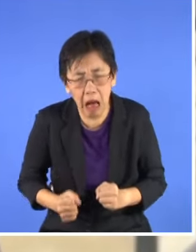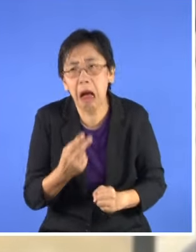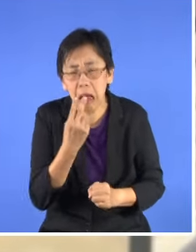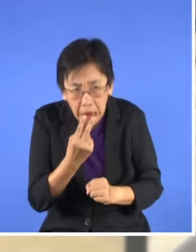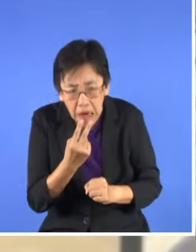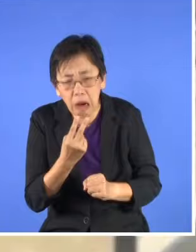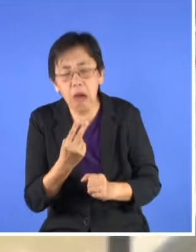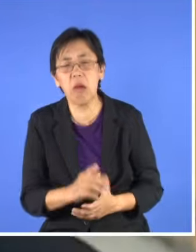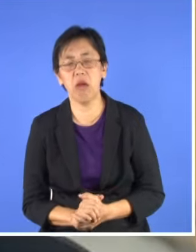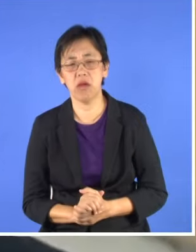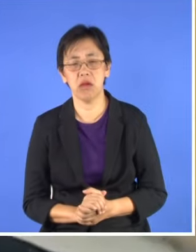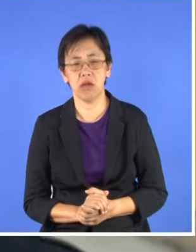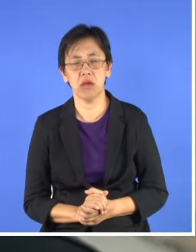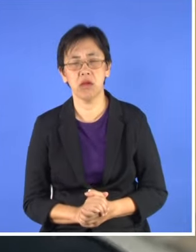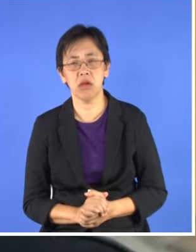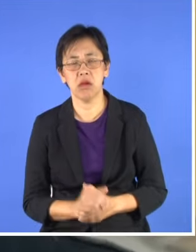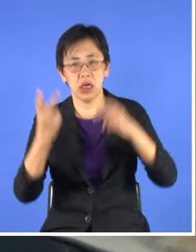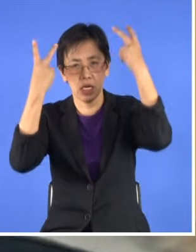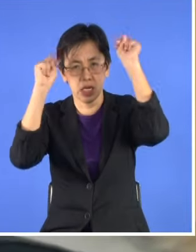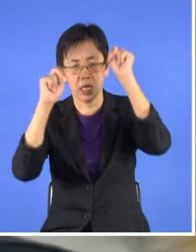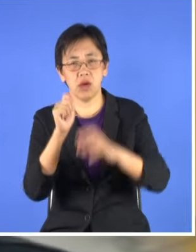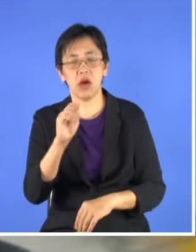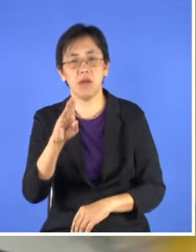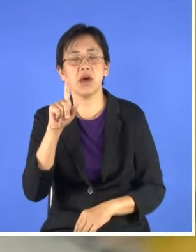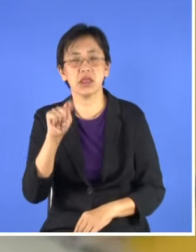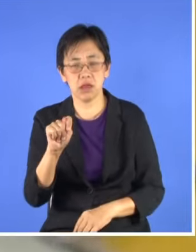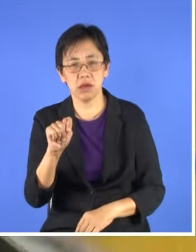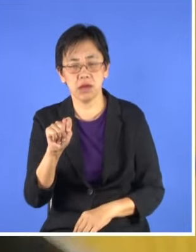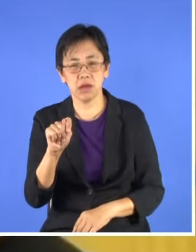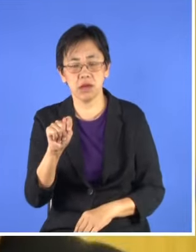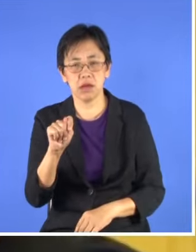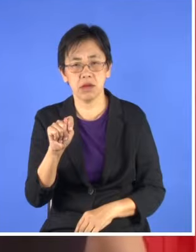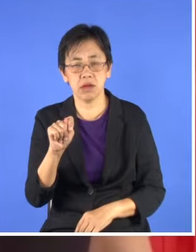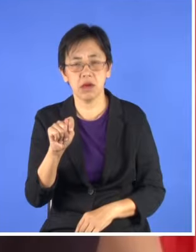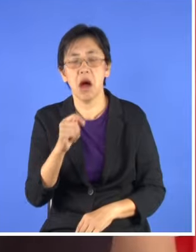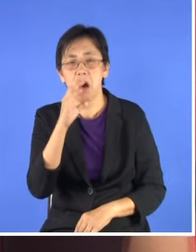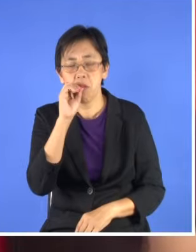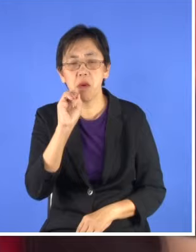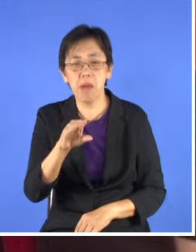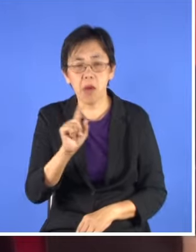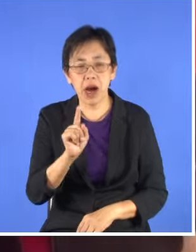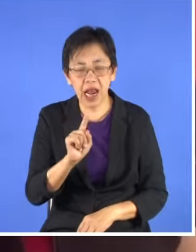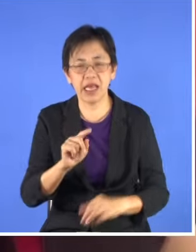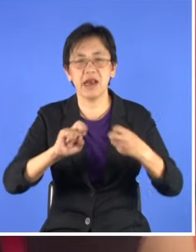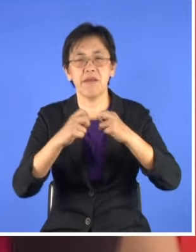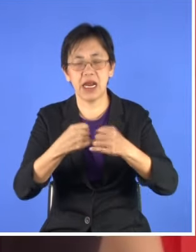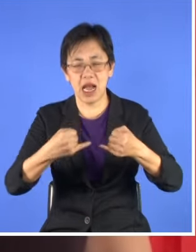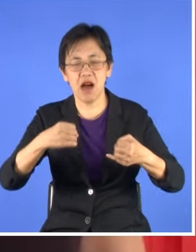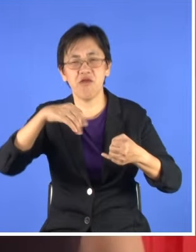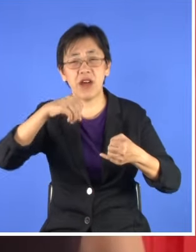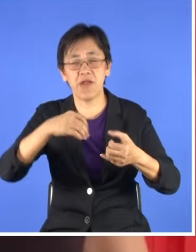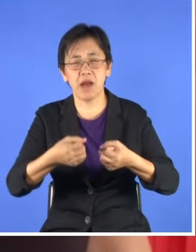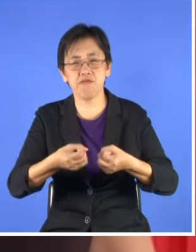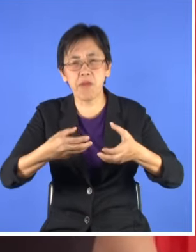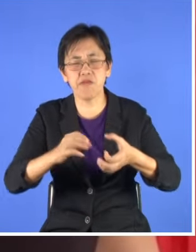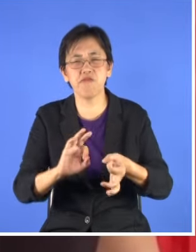อเข้าของหนีส่วนทางด้านนายกอบตคลองหลวงแพ่งนายพัสธรสิทธิการบอกว่าสาเหตุน่าจะเกิดจากไฟฟ้ารัดวงจรค่ะ